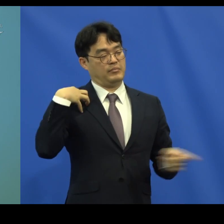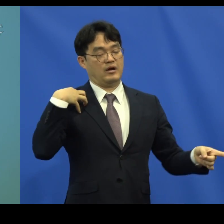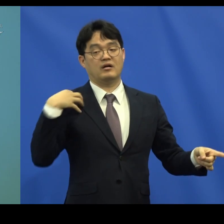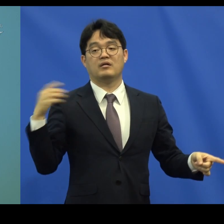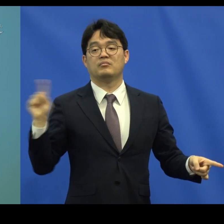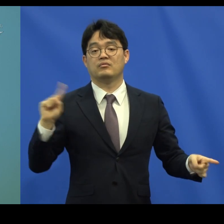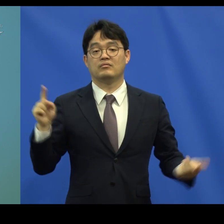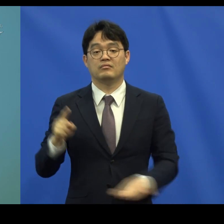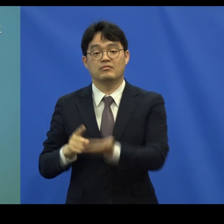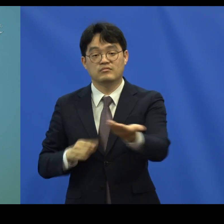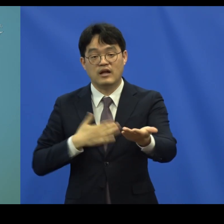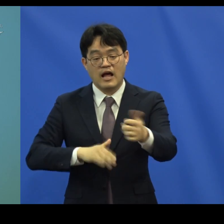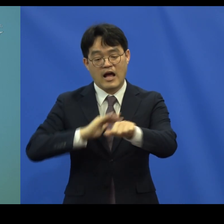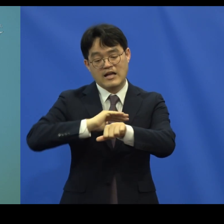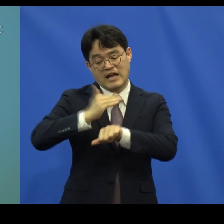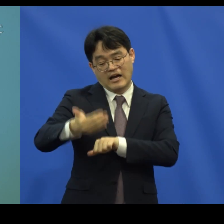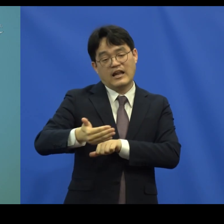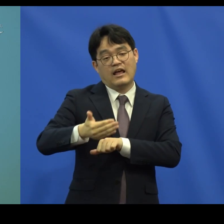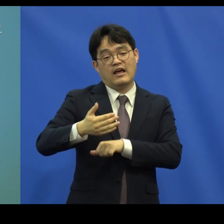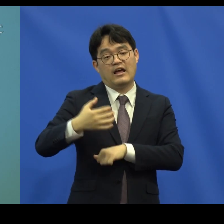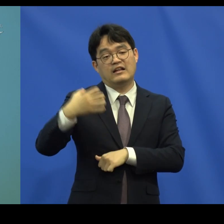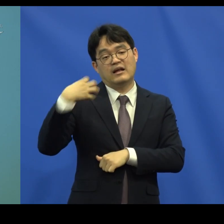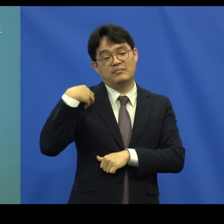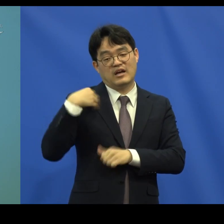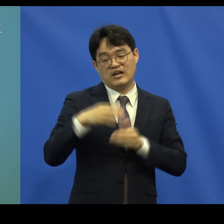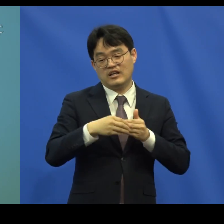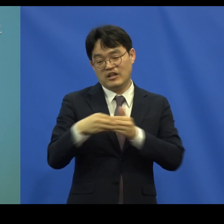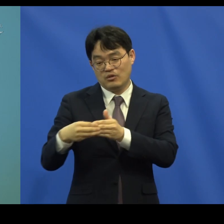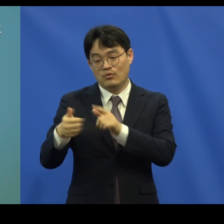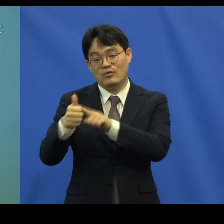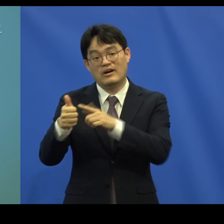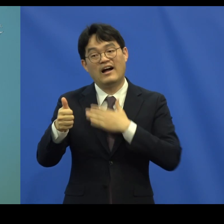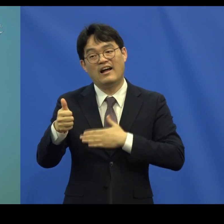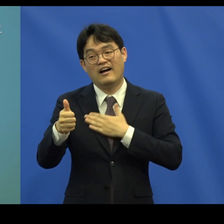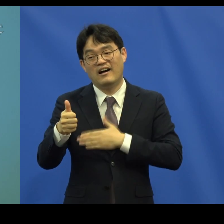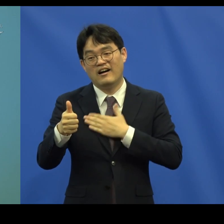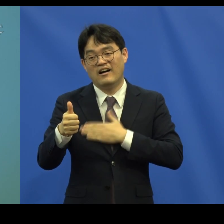것은 생명력이 사라져버린 것이다. 예.